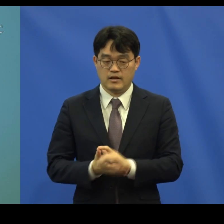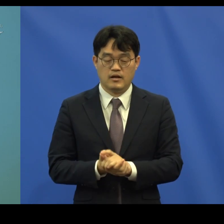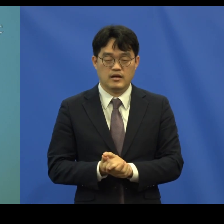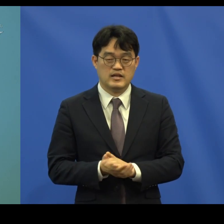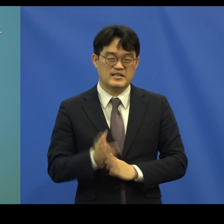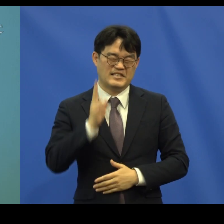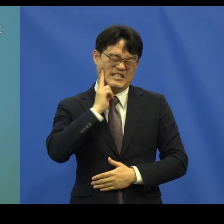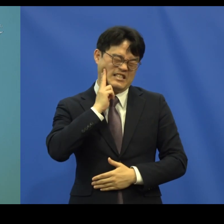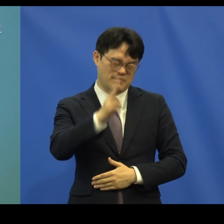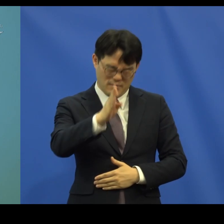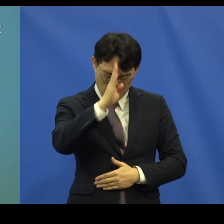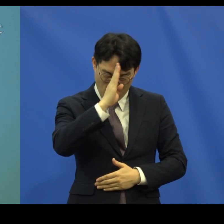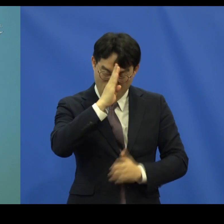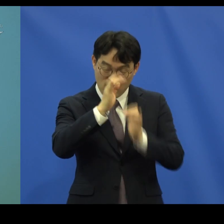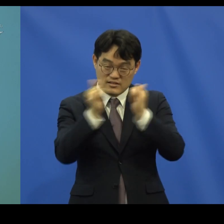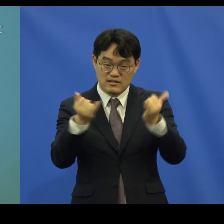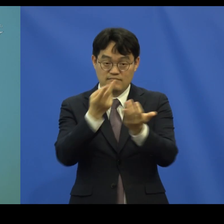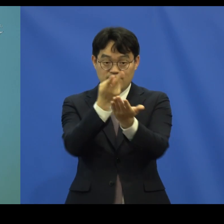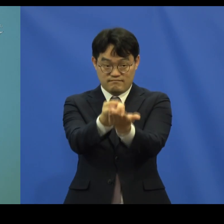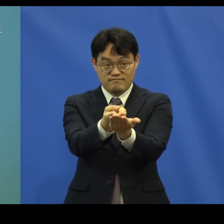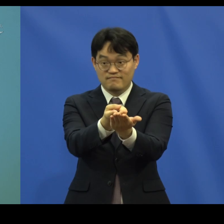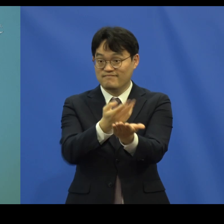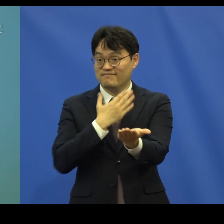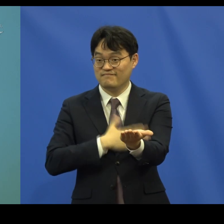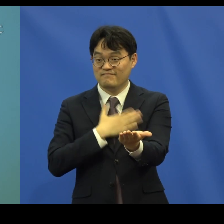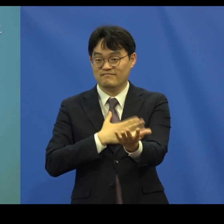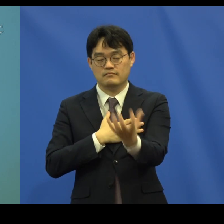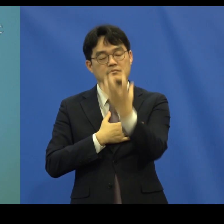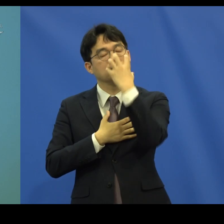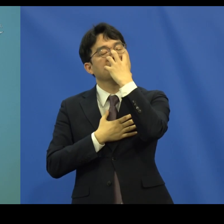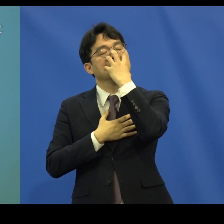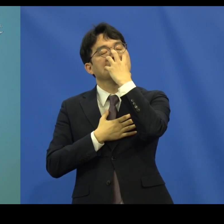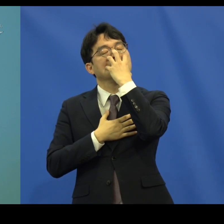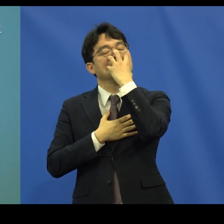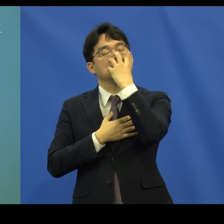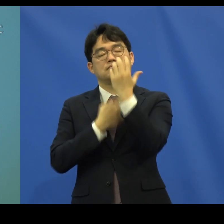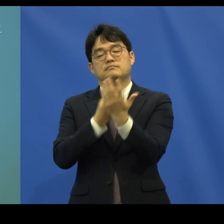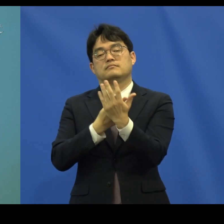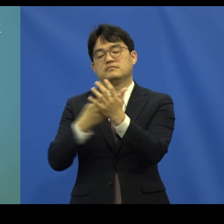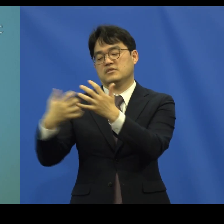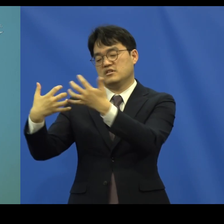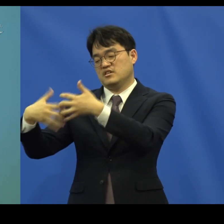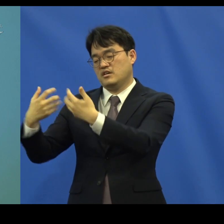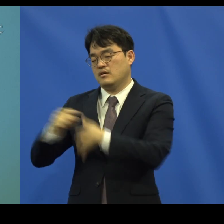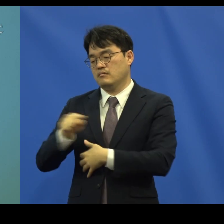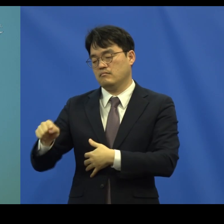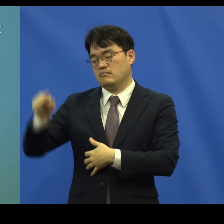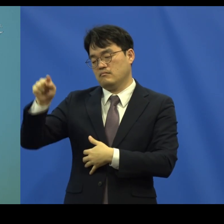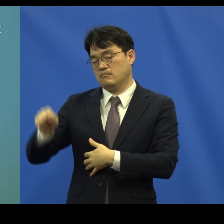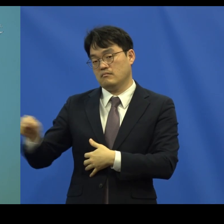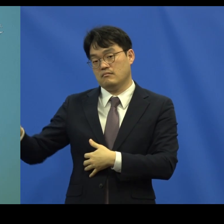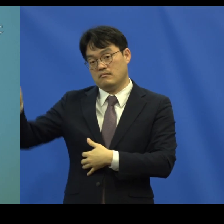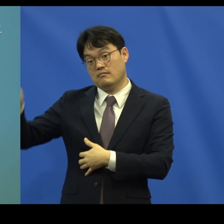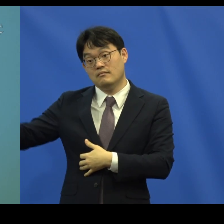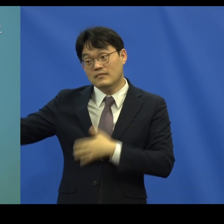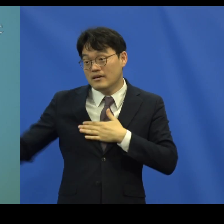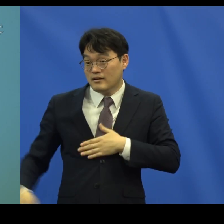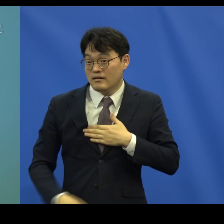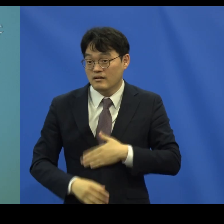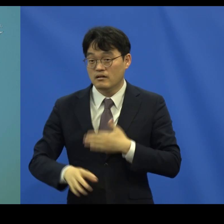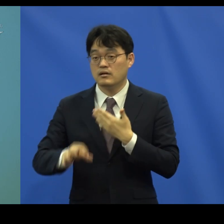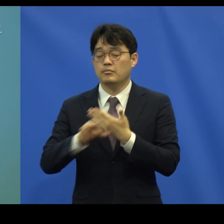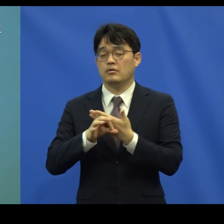종합병원 중환자실에 들어가면 사실 살아나오는 사람보다 죽어 나오는 사람이 더 많습니다.